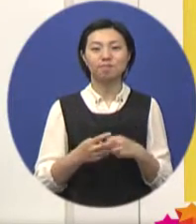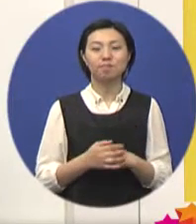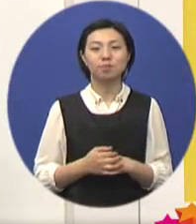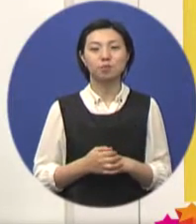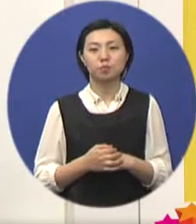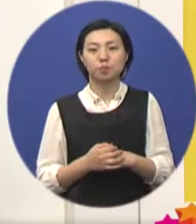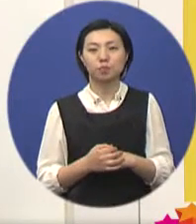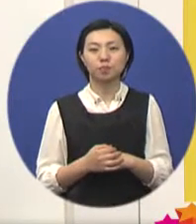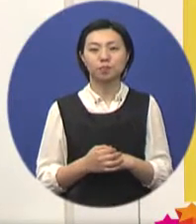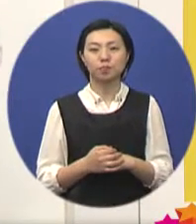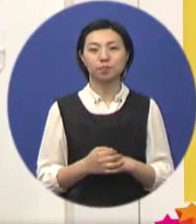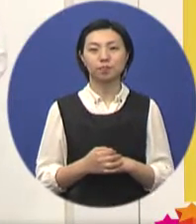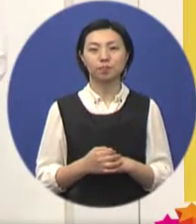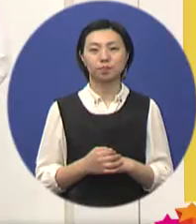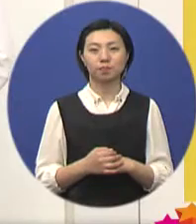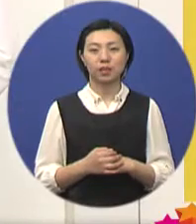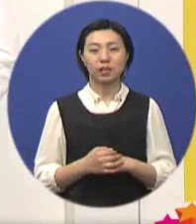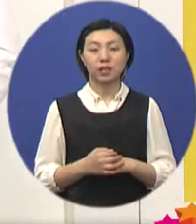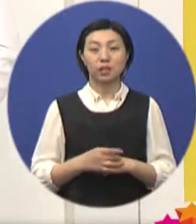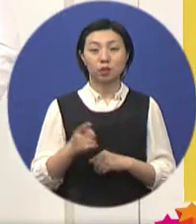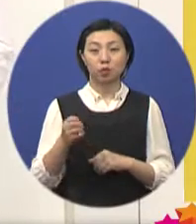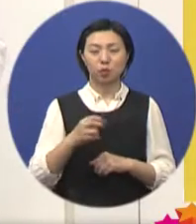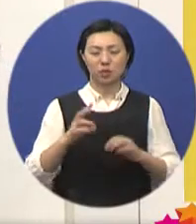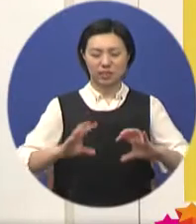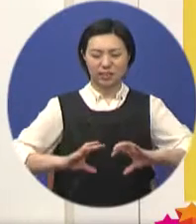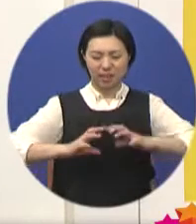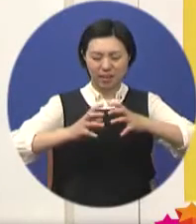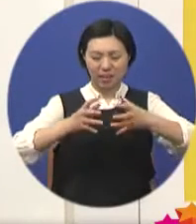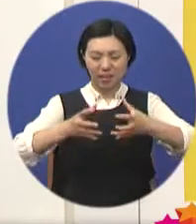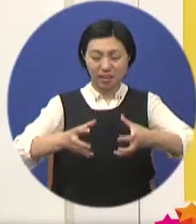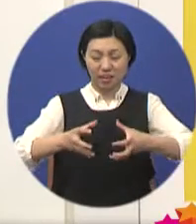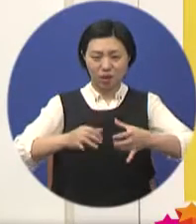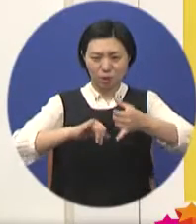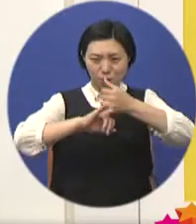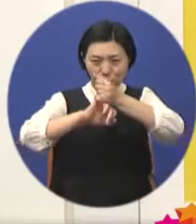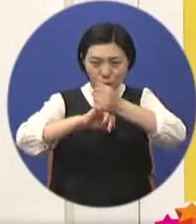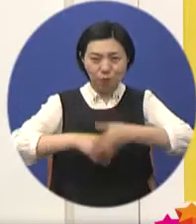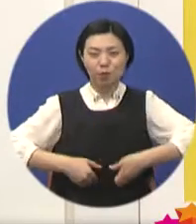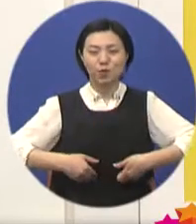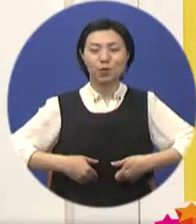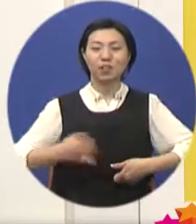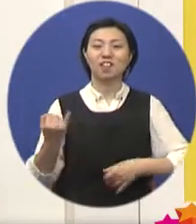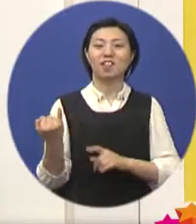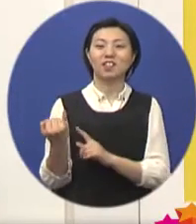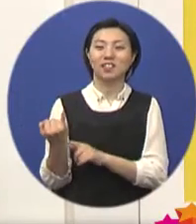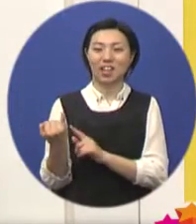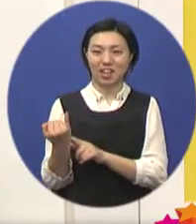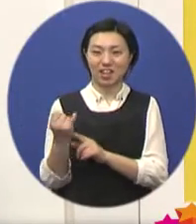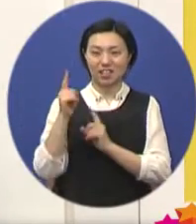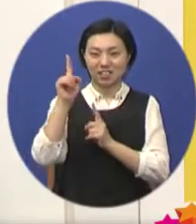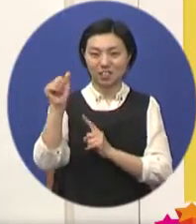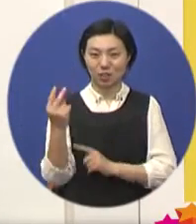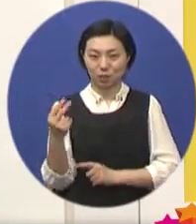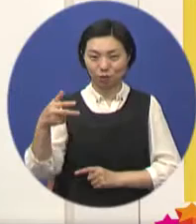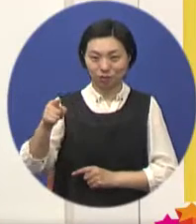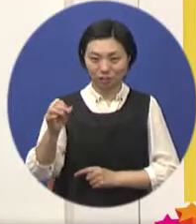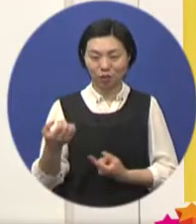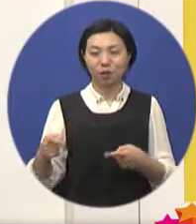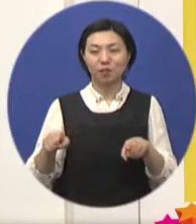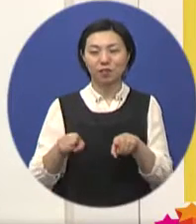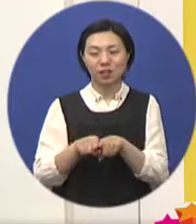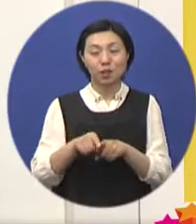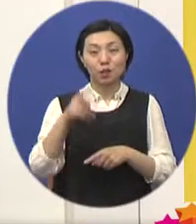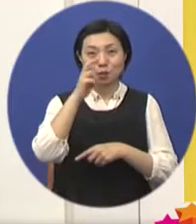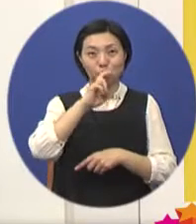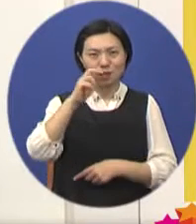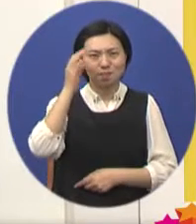이 세계에서 없어서는 안 될 우리 이효정 씨와 함께 노래를 아. 기대하겠습니다. 네.